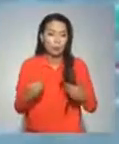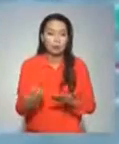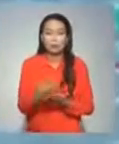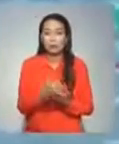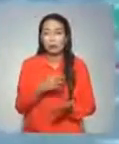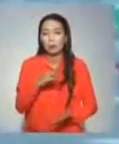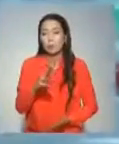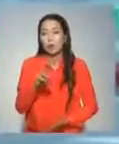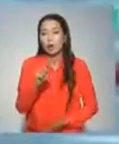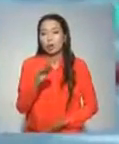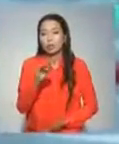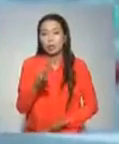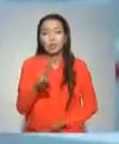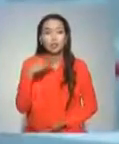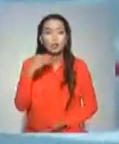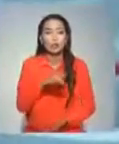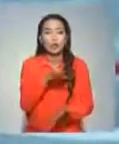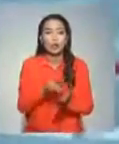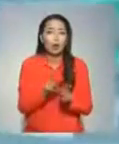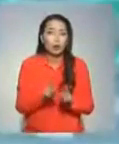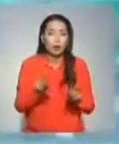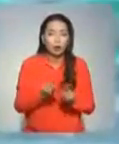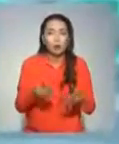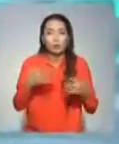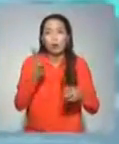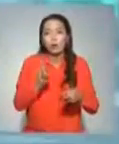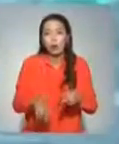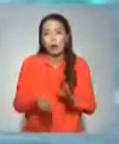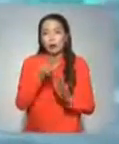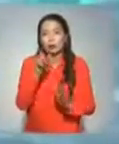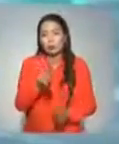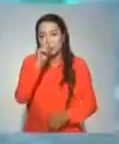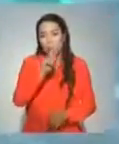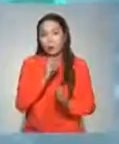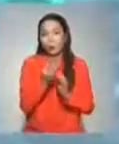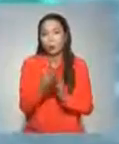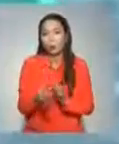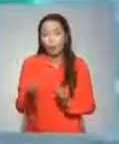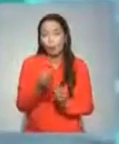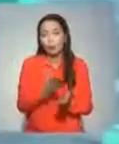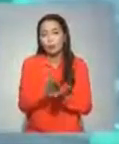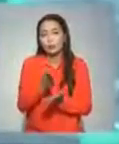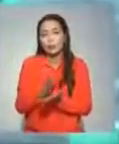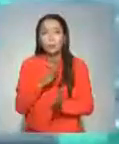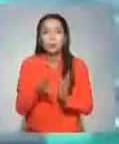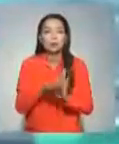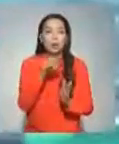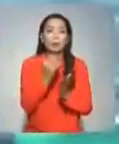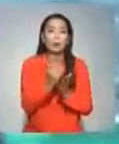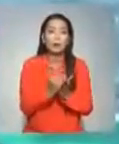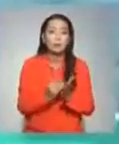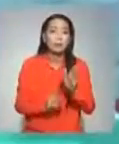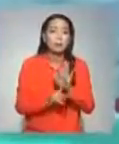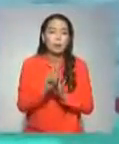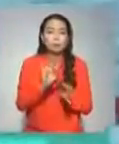Мирам Кашкен Түркістан қаласында үгіт-насихат науқанын аяқтады. Кандидат бір айда 14 облысты аралаған. Сайлауды бағдарламасының